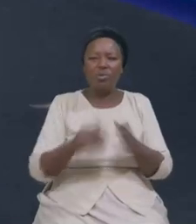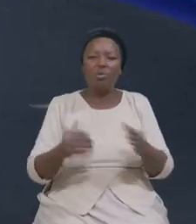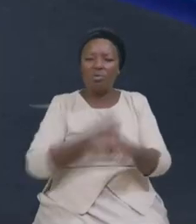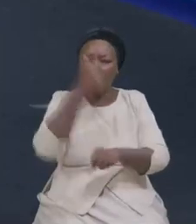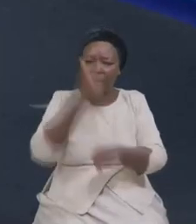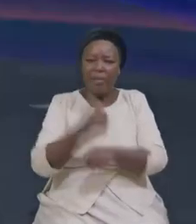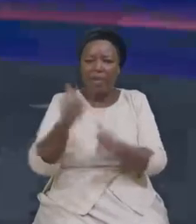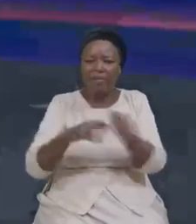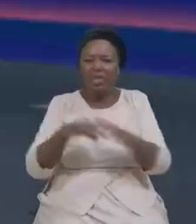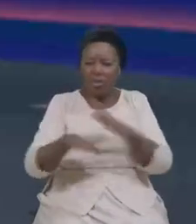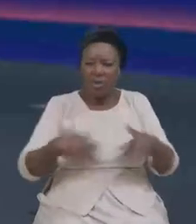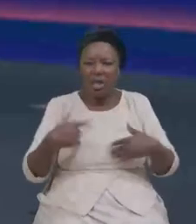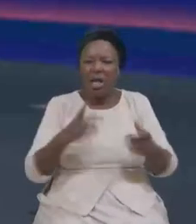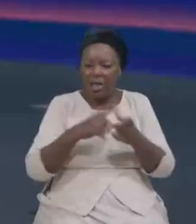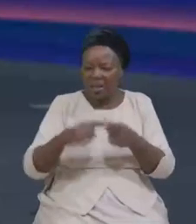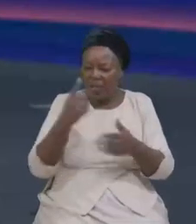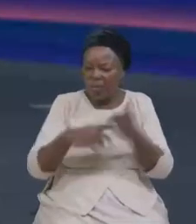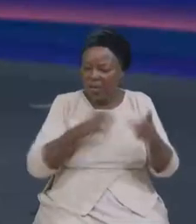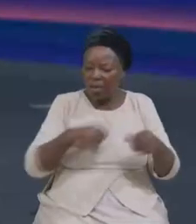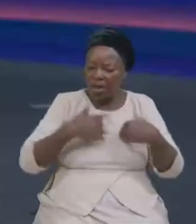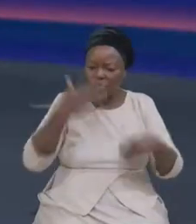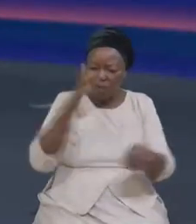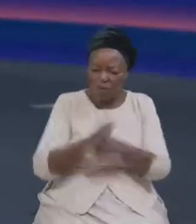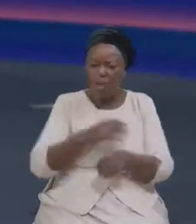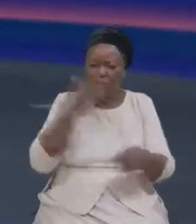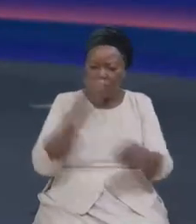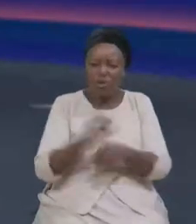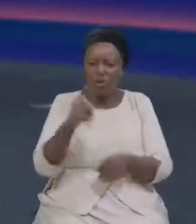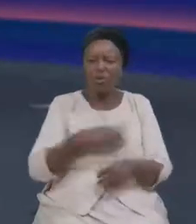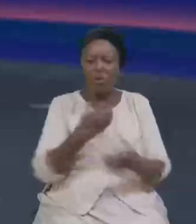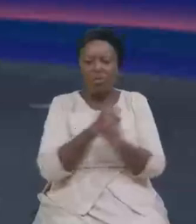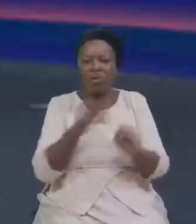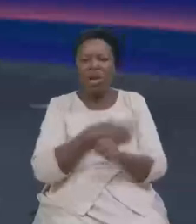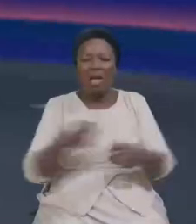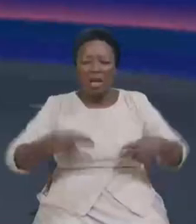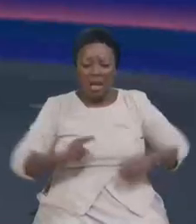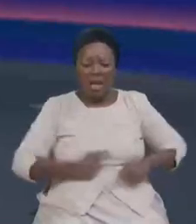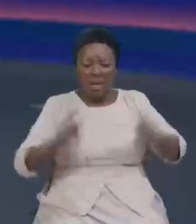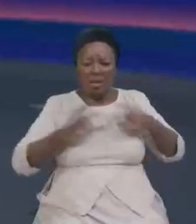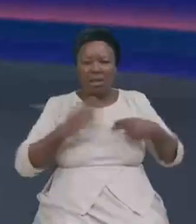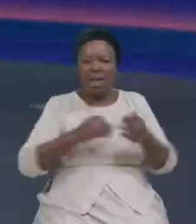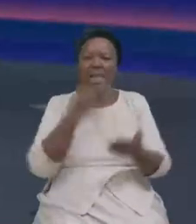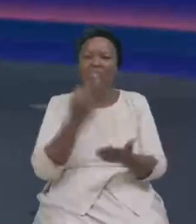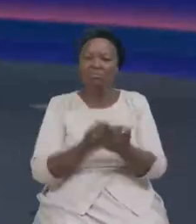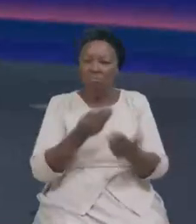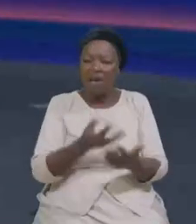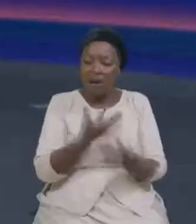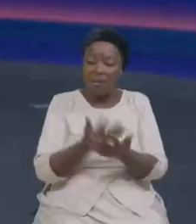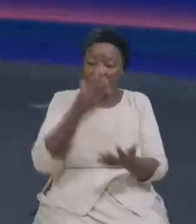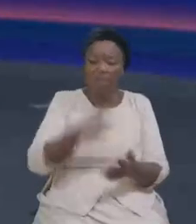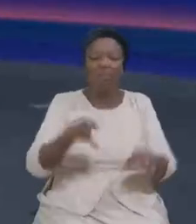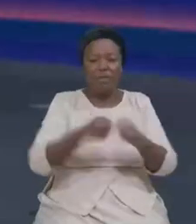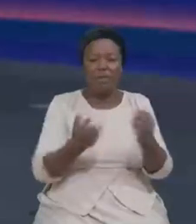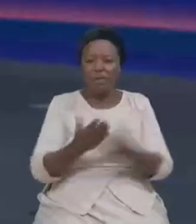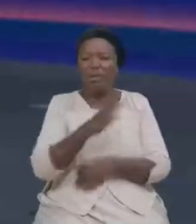promesse a-t-il donné? La santé, la percée financière, les écritures, tout ce